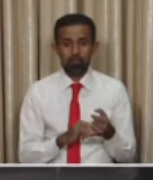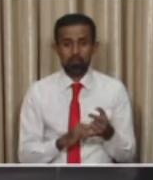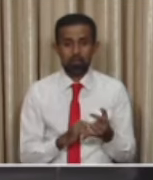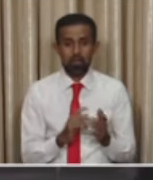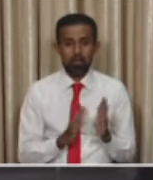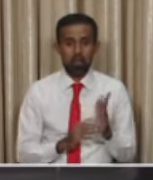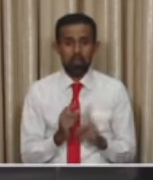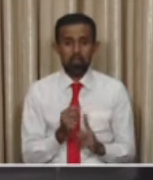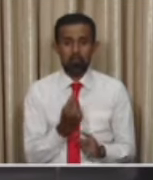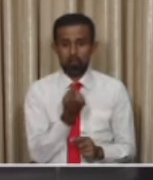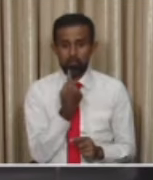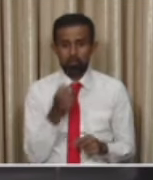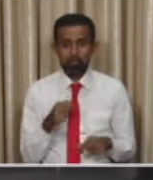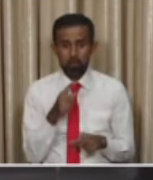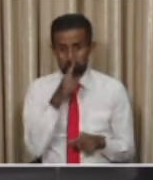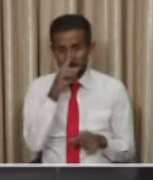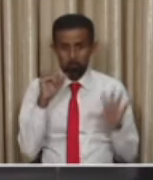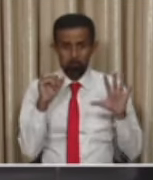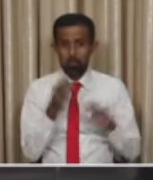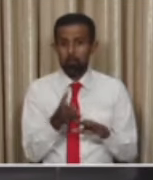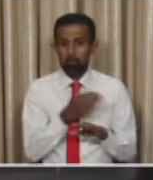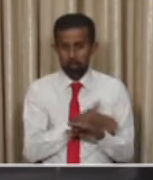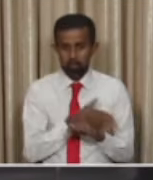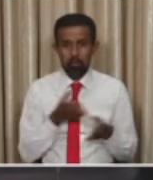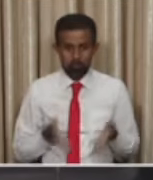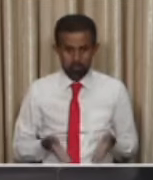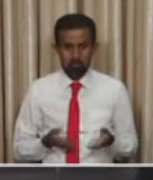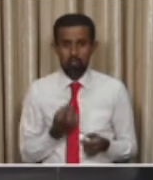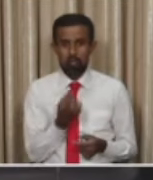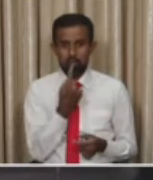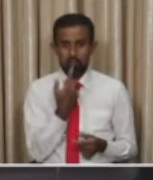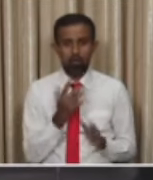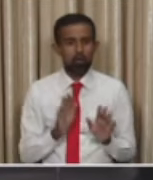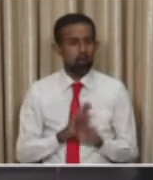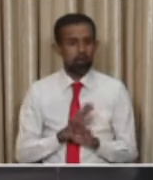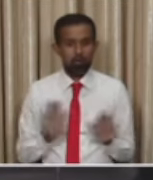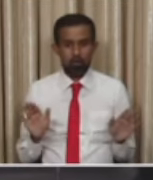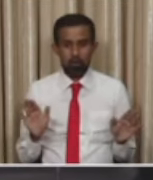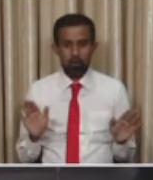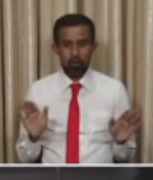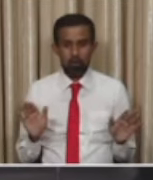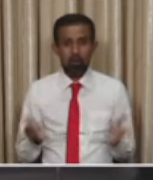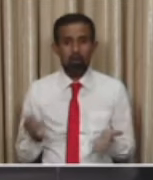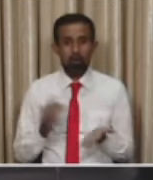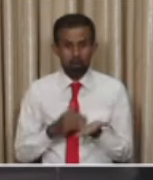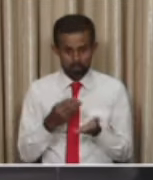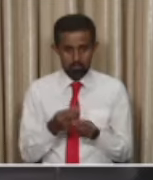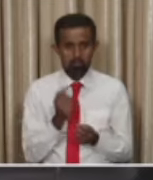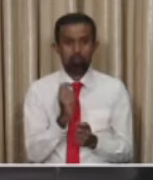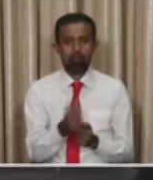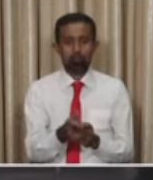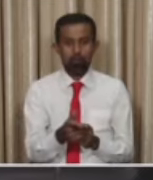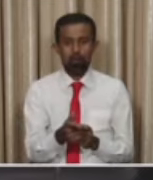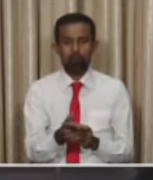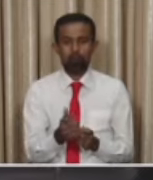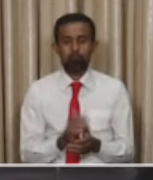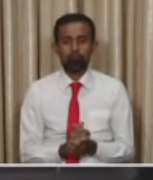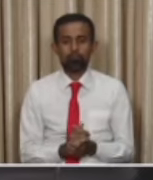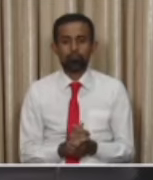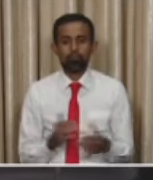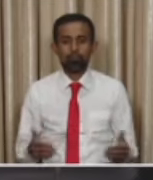කිව්වා දැන් මාස 6කට ඉස්සෙල්ලා මේ පාර්ලිමේන්තුවේම ප්‍රකාශ කළා නැහැ ඒක අපි ආපහු ගෙවන්න හදනවා කියලා. හැබැයි